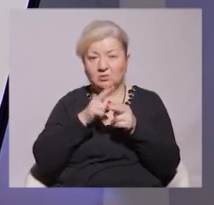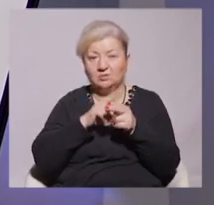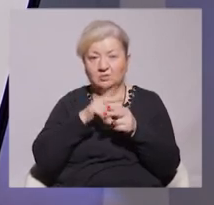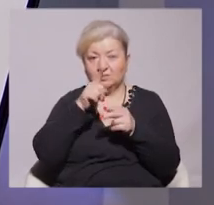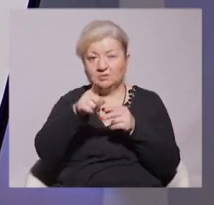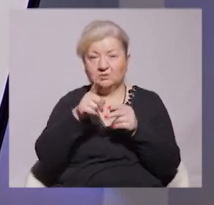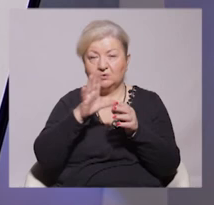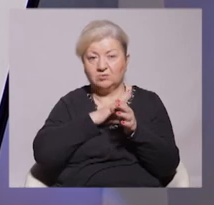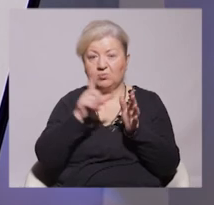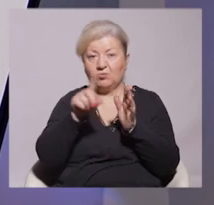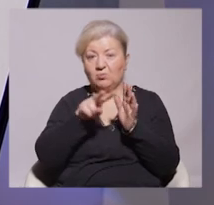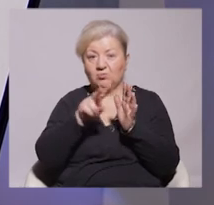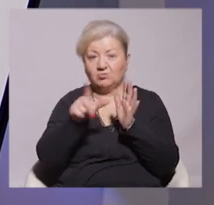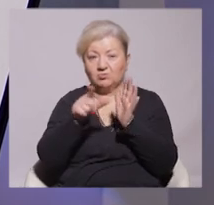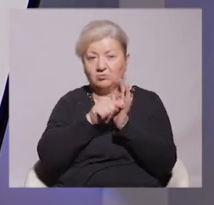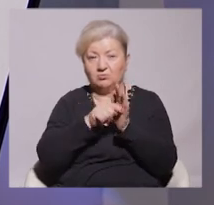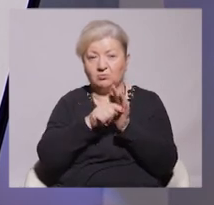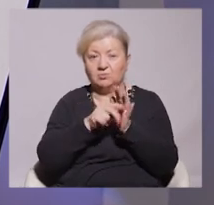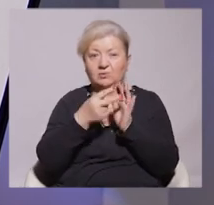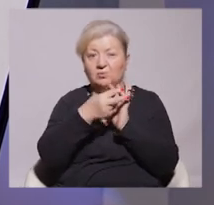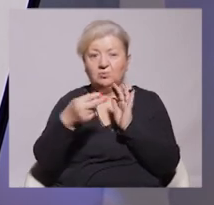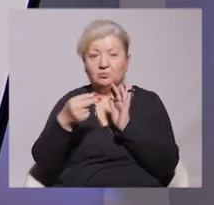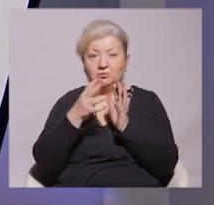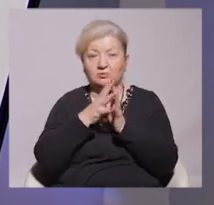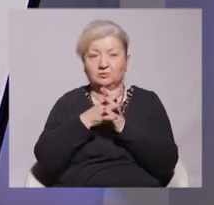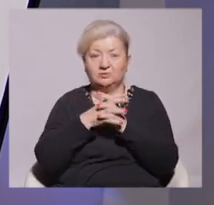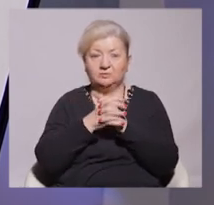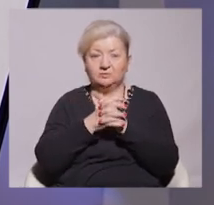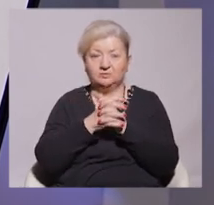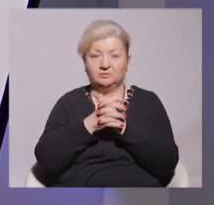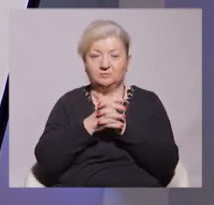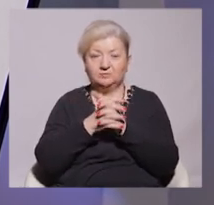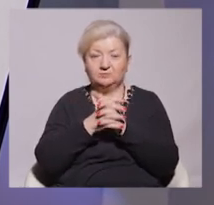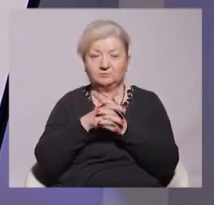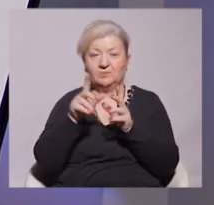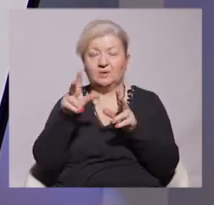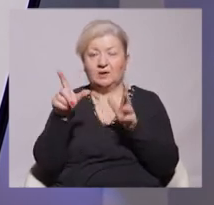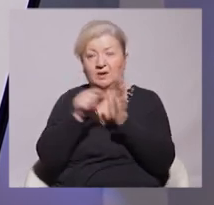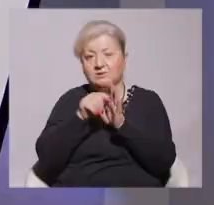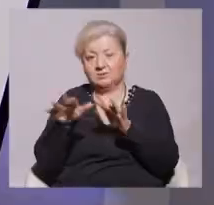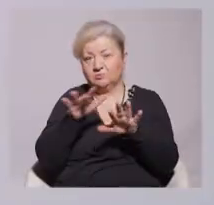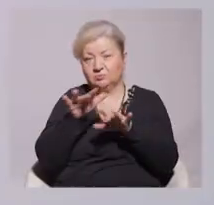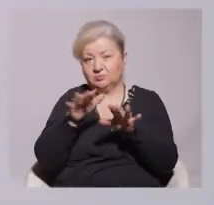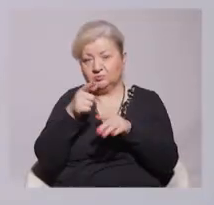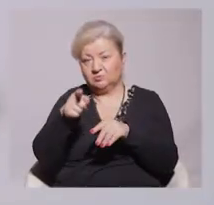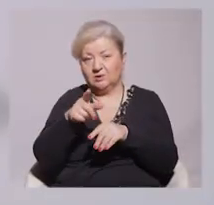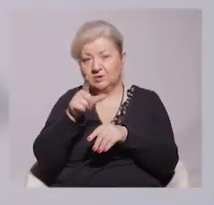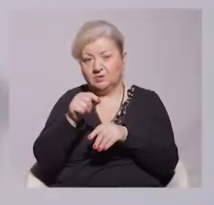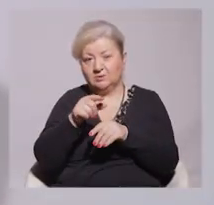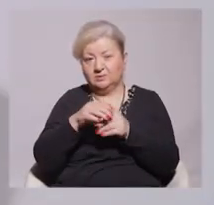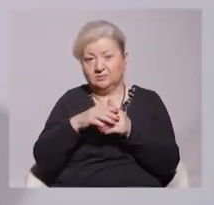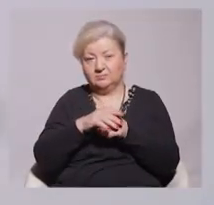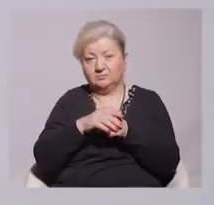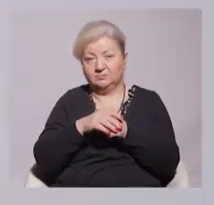ორივესი ერთად სისტემის. უდრის ამ შემთხვევაში უკვე შემდეგ ერთად მოძრაობენ M1